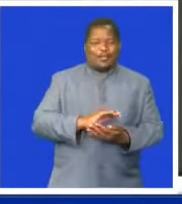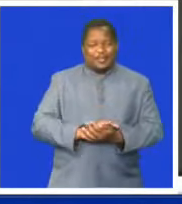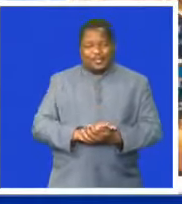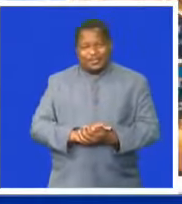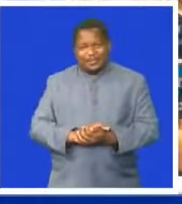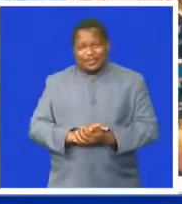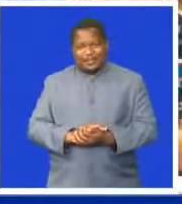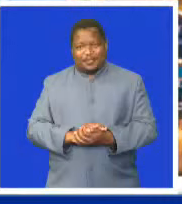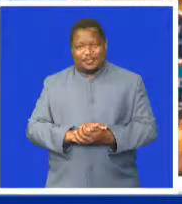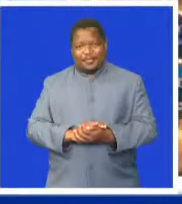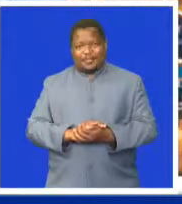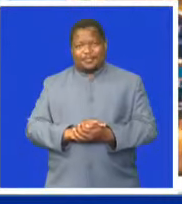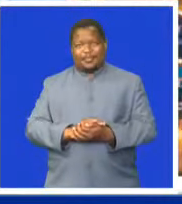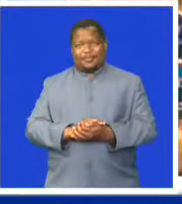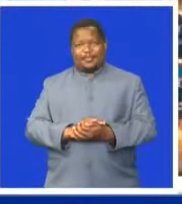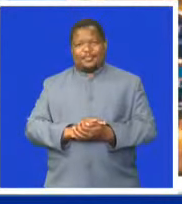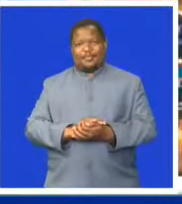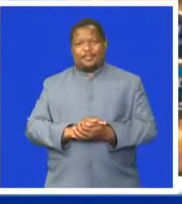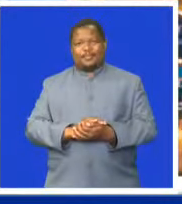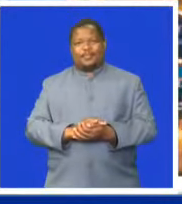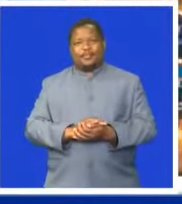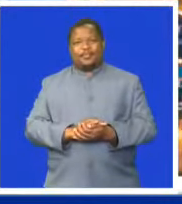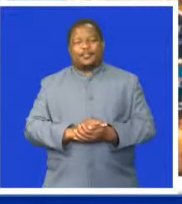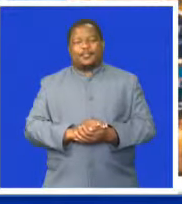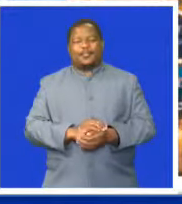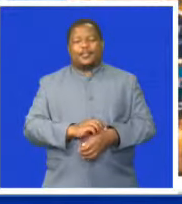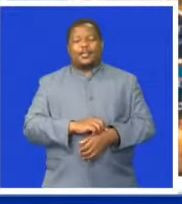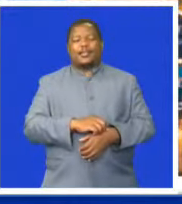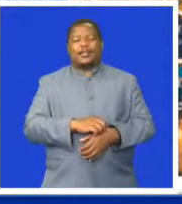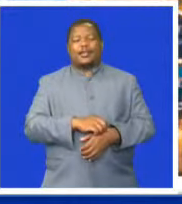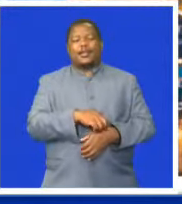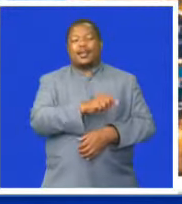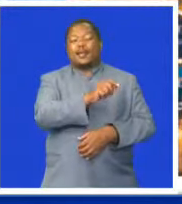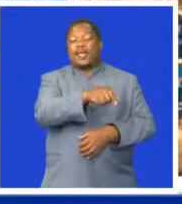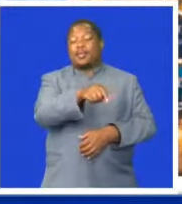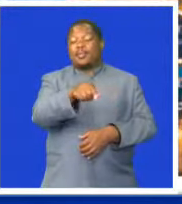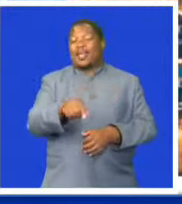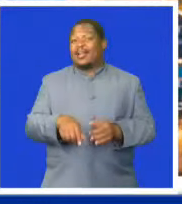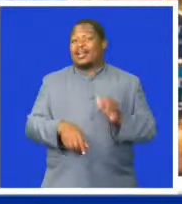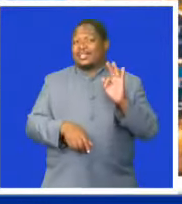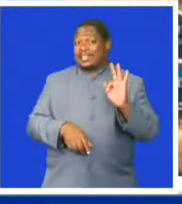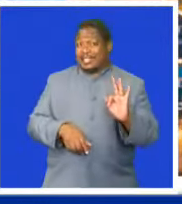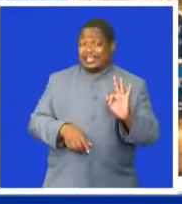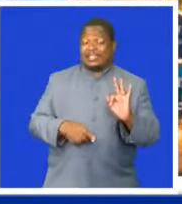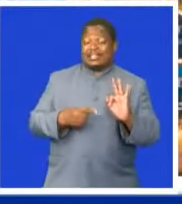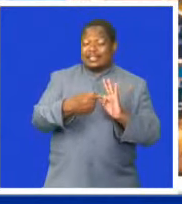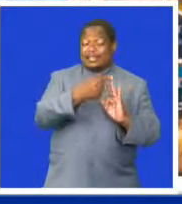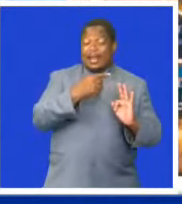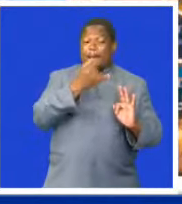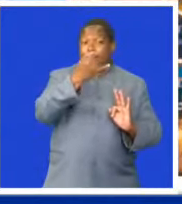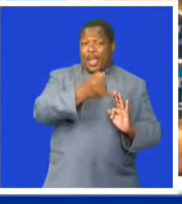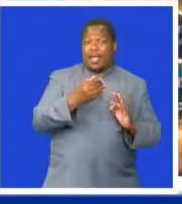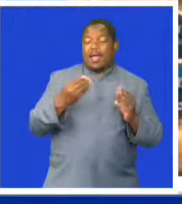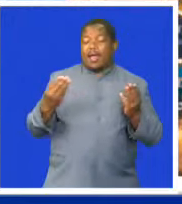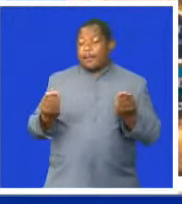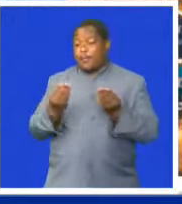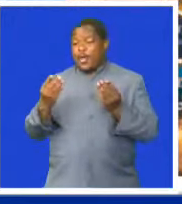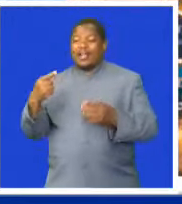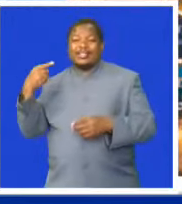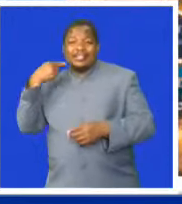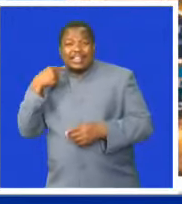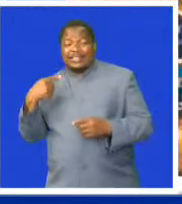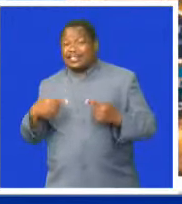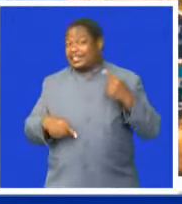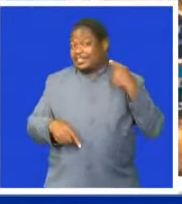kamanzini. Basola labathathu emacaleni ekubulala lehlukene bavele embikwe nkantolo yamanje yembabane namuhla.